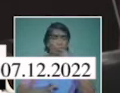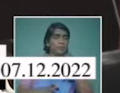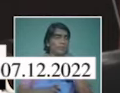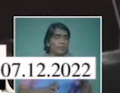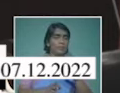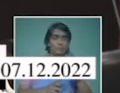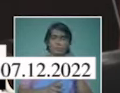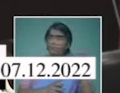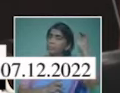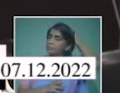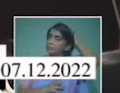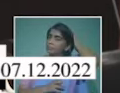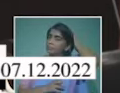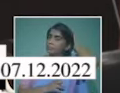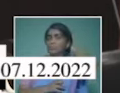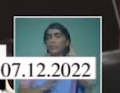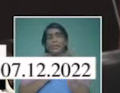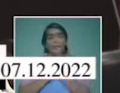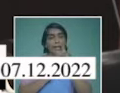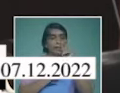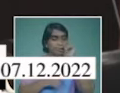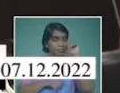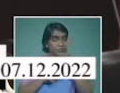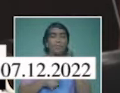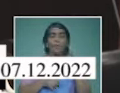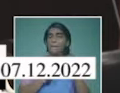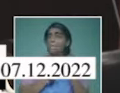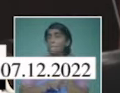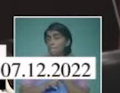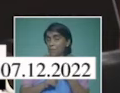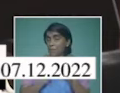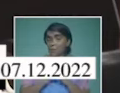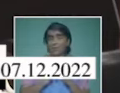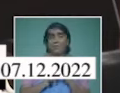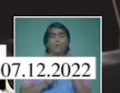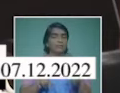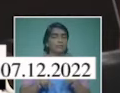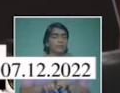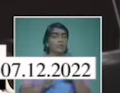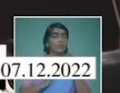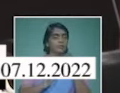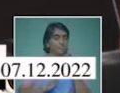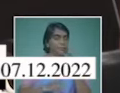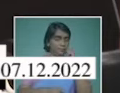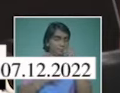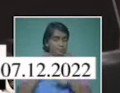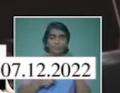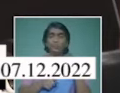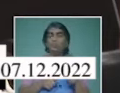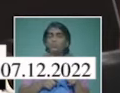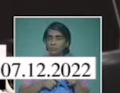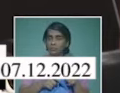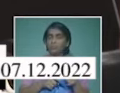முடிக்கிறேன். இந்திய மீனவர்களுடைய ஆக்கிரமிப்பாலும் தென்னிலங்கை மீனவர்களுடைய ஆக்கிரமிப்பாலும் எங்களுடைய மீனவர்களுடைய மீன்பிடி பொருளாதாரம் 13 வருடங்களாக